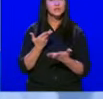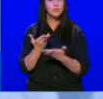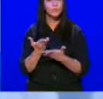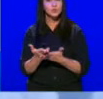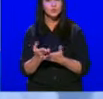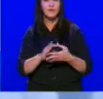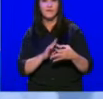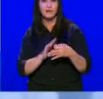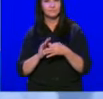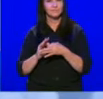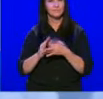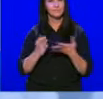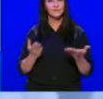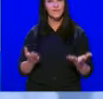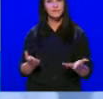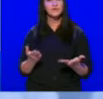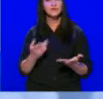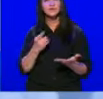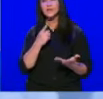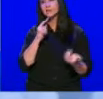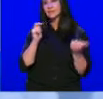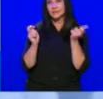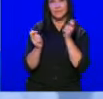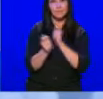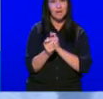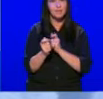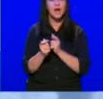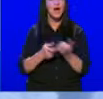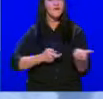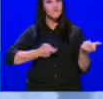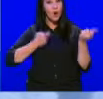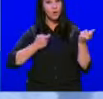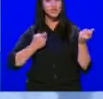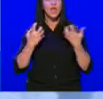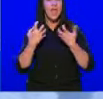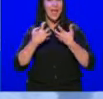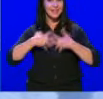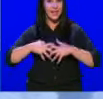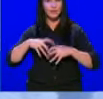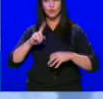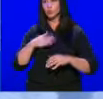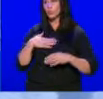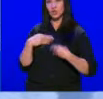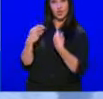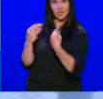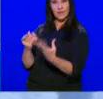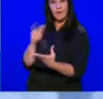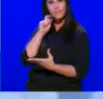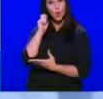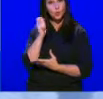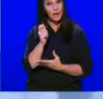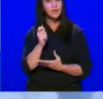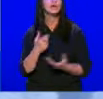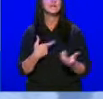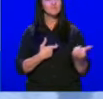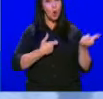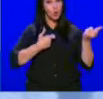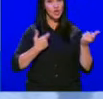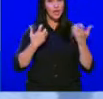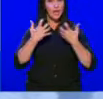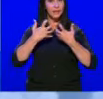в контекста на замяна на въоръжението и техниката, които ние ще предоставим на Украйна, с въоръжение и